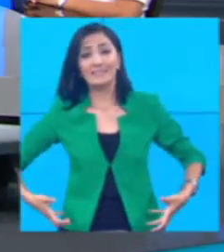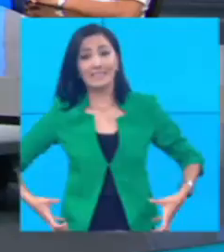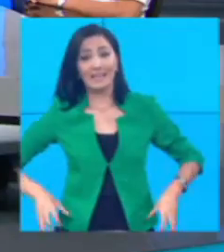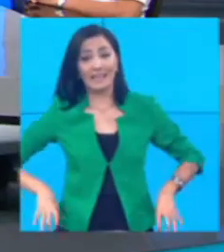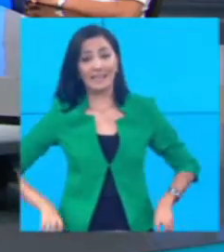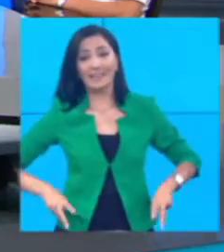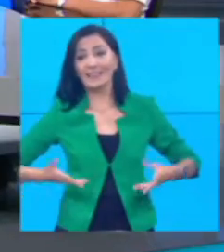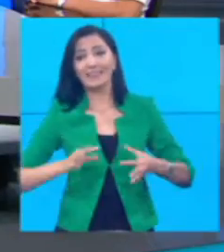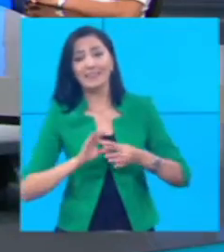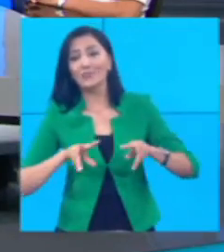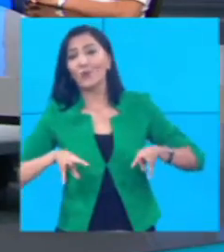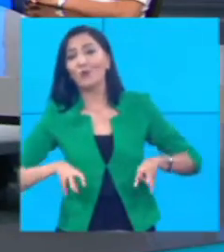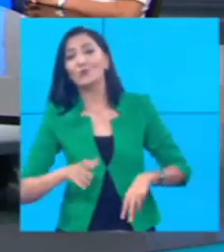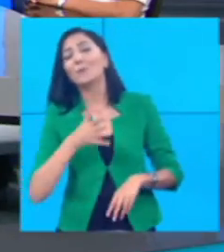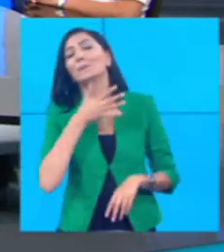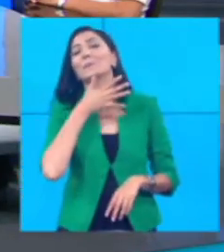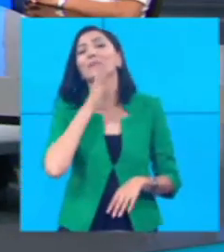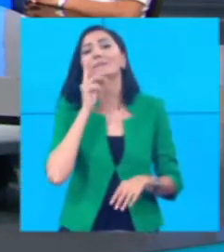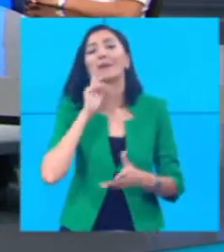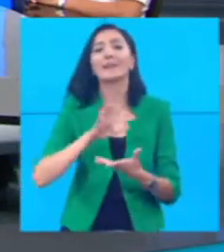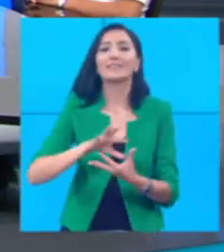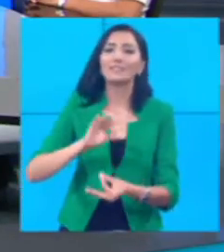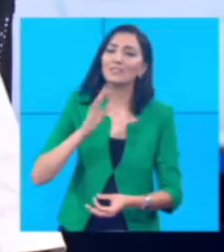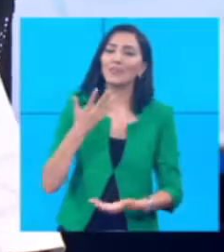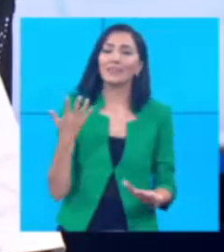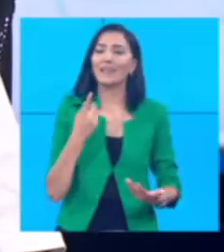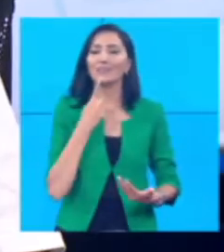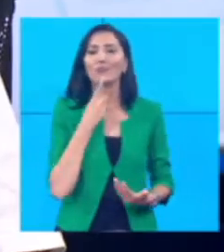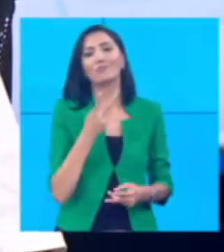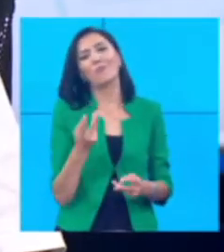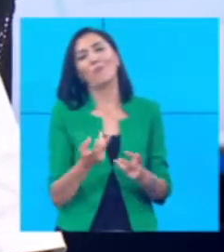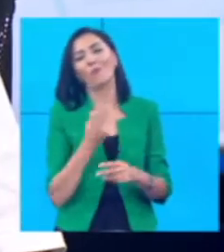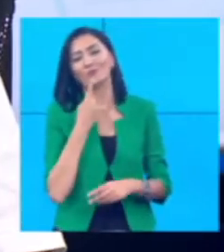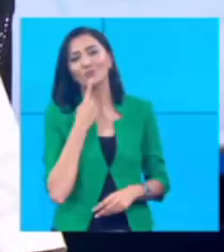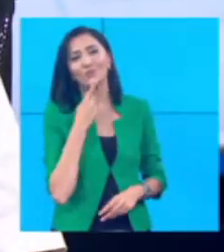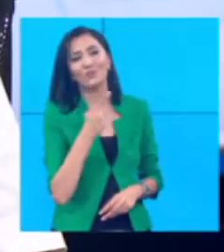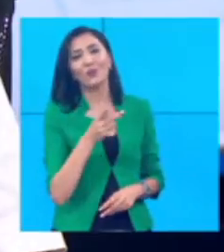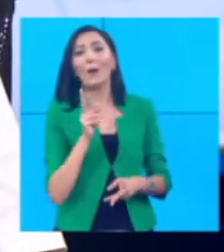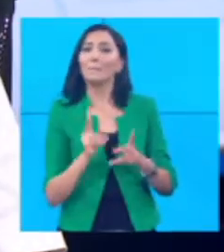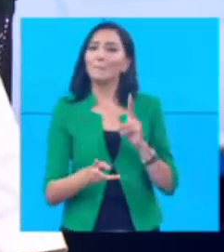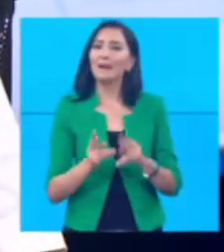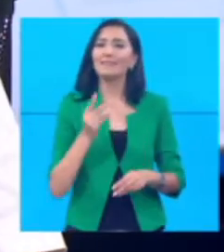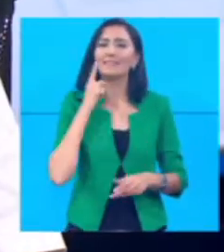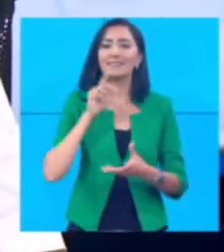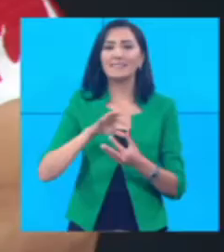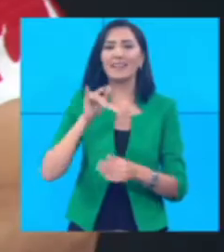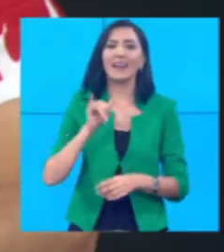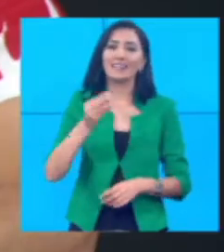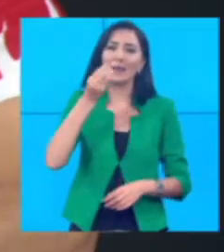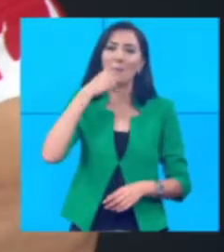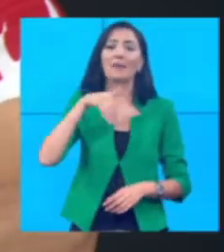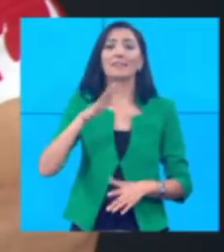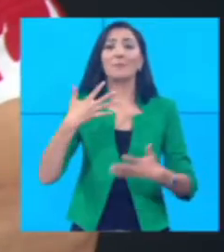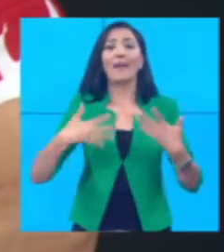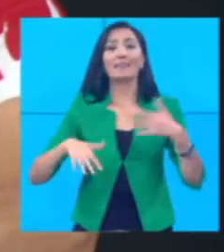Sandalyede nasıl oturur bilmeyen kişi ne söylese boştur yani. Ya bazı insanların hakkını yememek lazım.